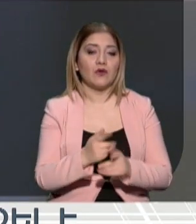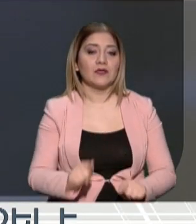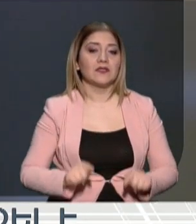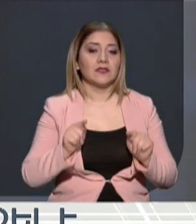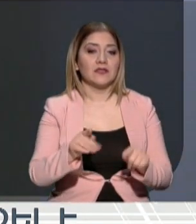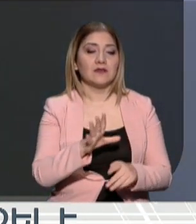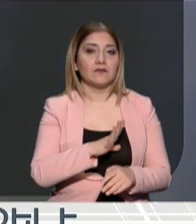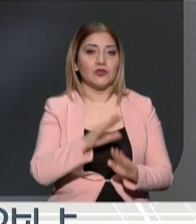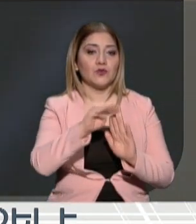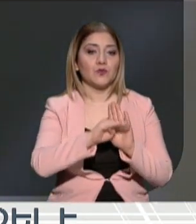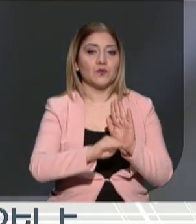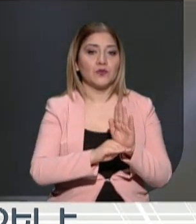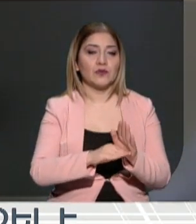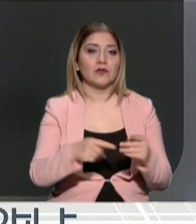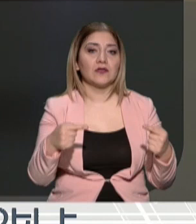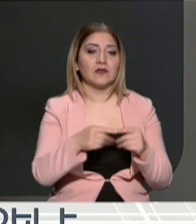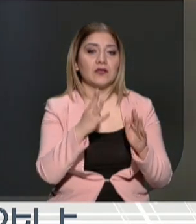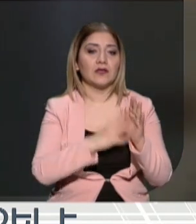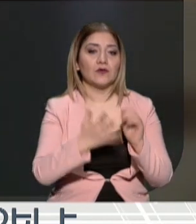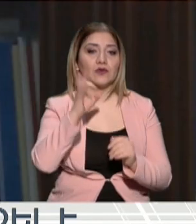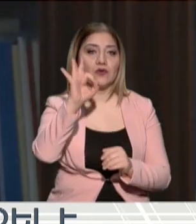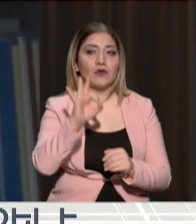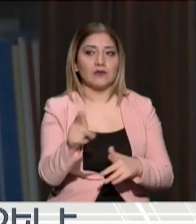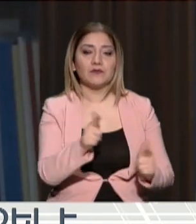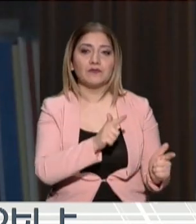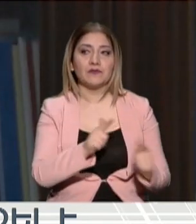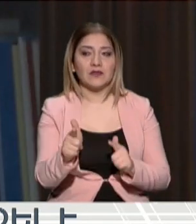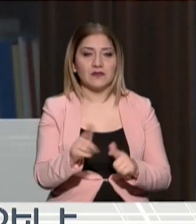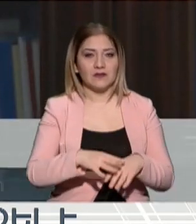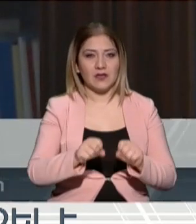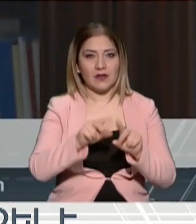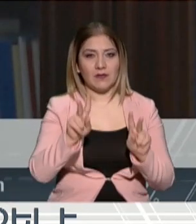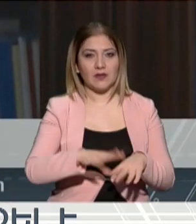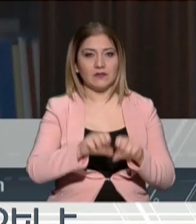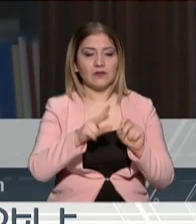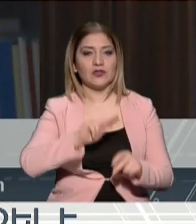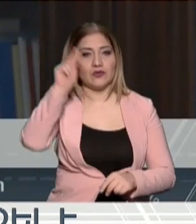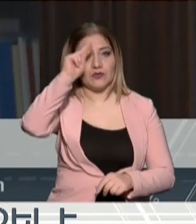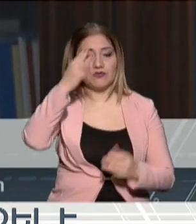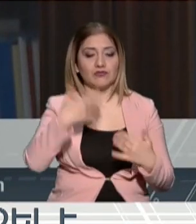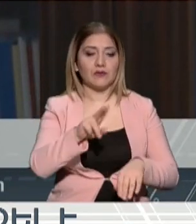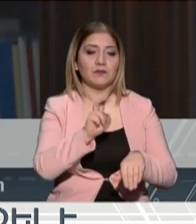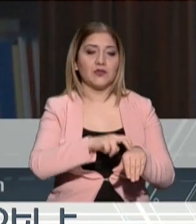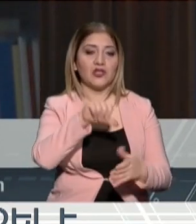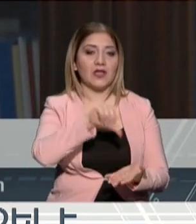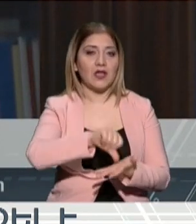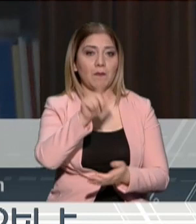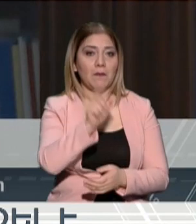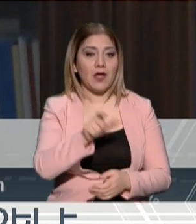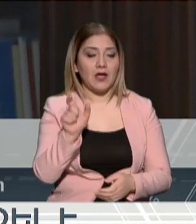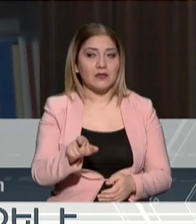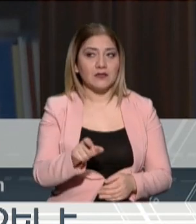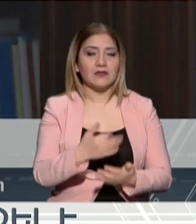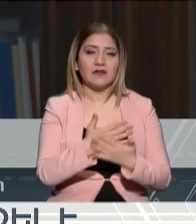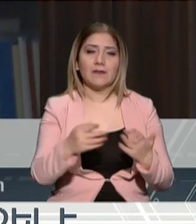աշխատանքի, հաստիկացուցակը լրացված է 95%-ով։ Մի շարք վերապատրաստ ներ են անցել մեր բժշկական անձնակազմի ներկայացուցիչները, ընդ